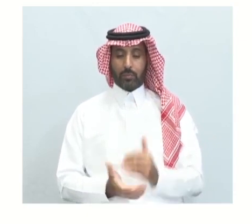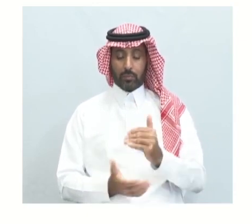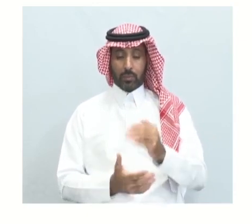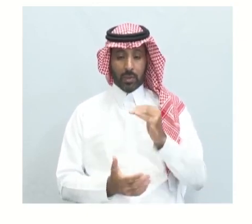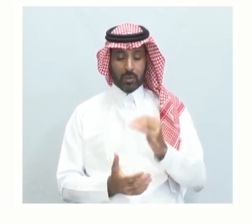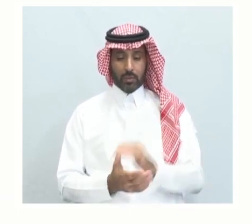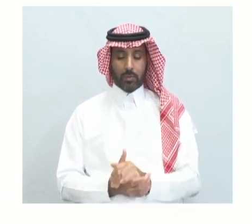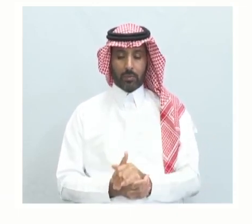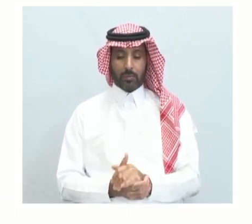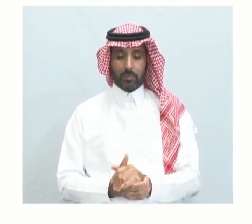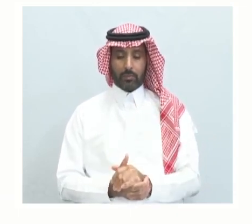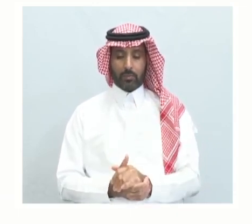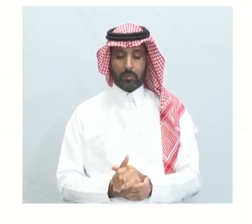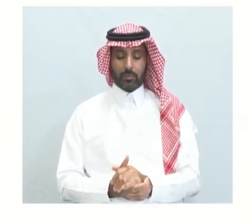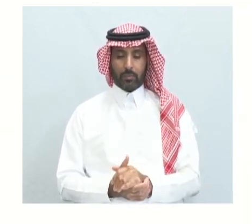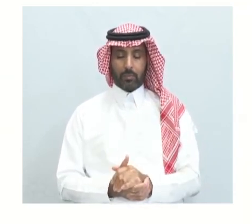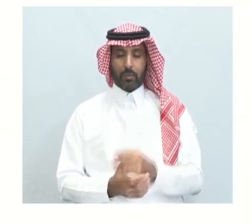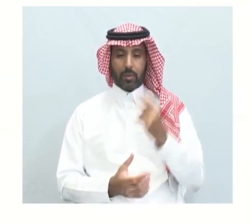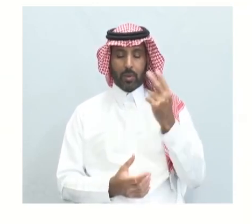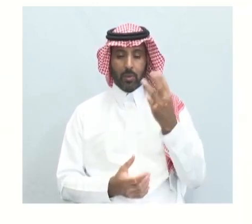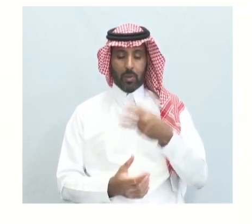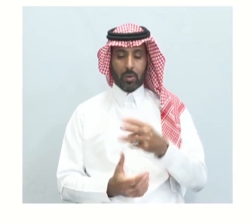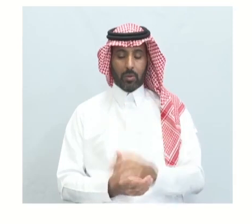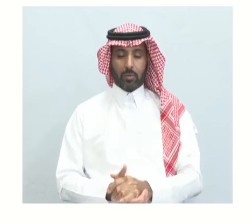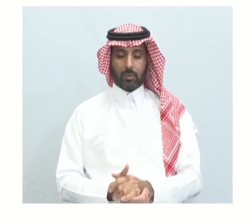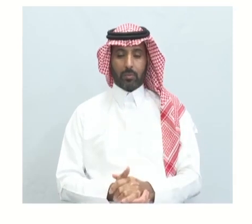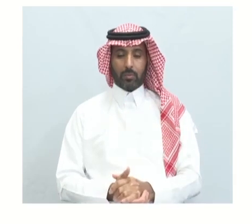احسنتم بارك الله فيكم الجواب هو